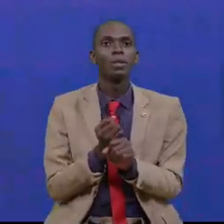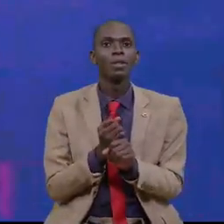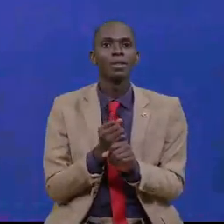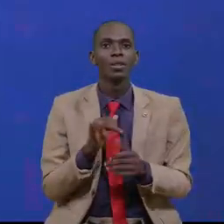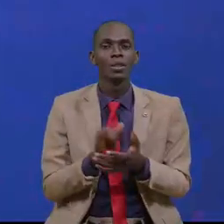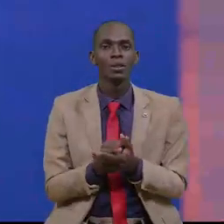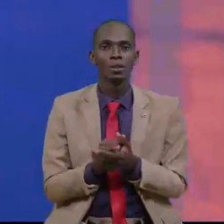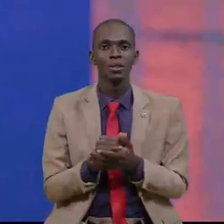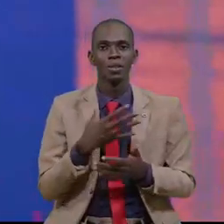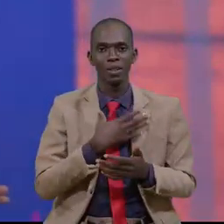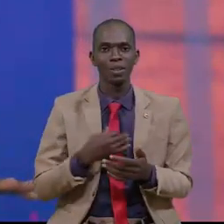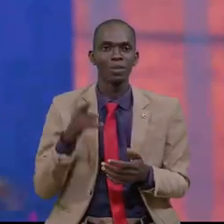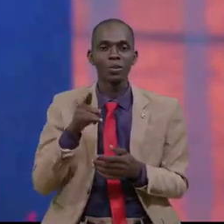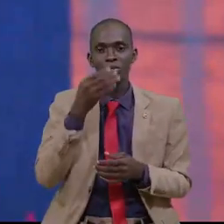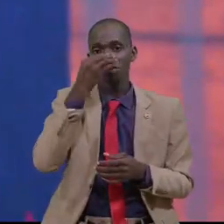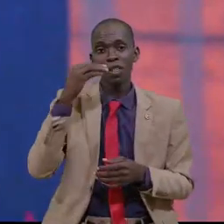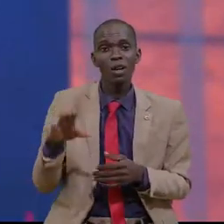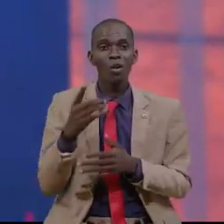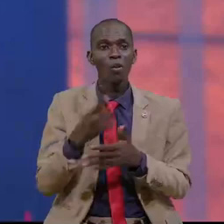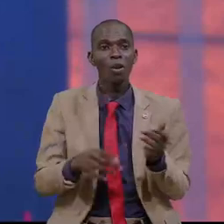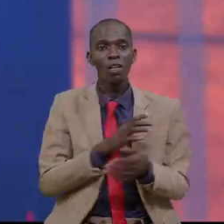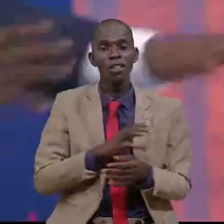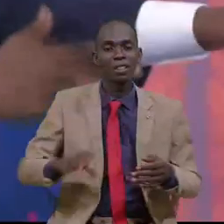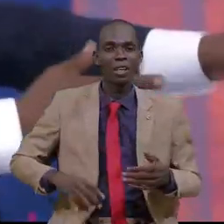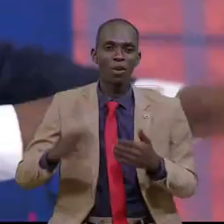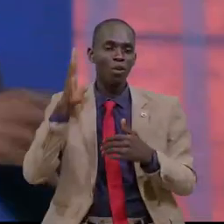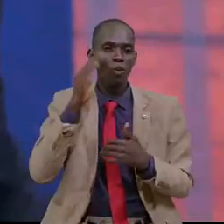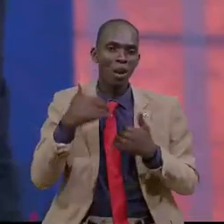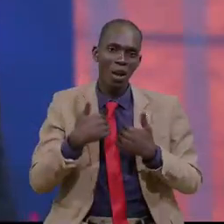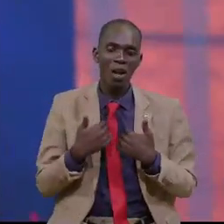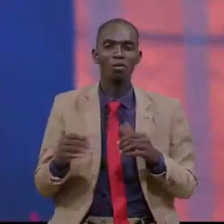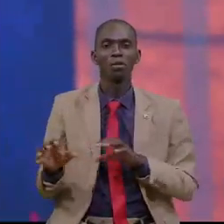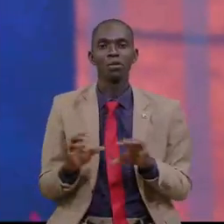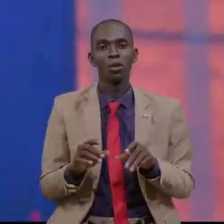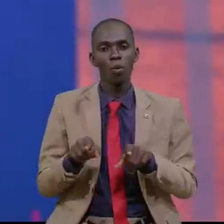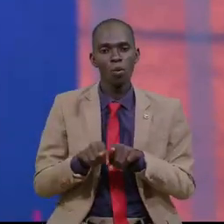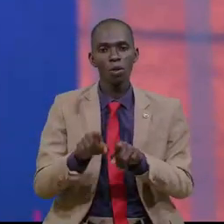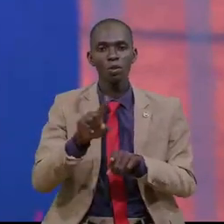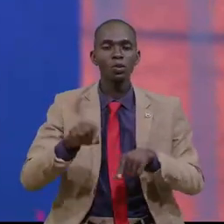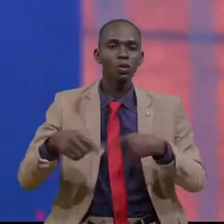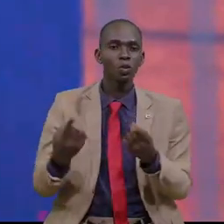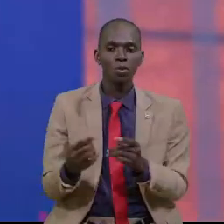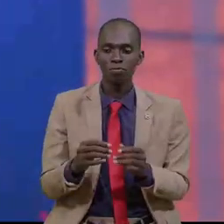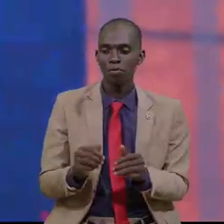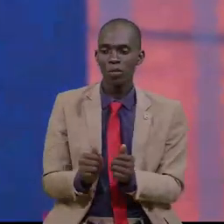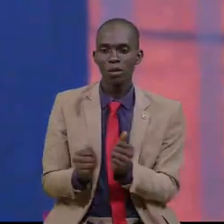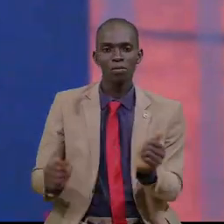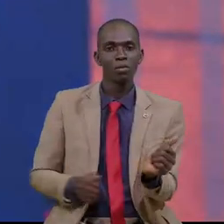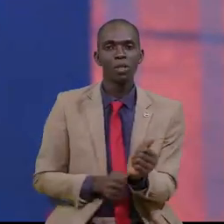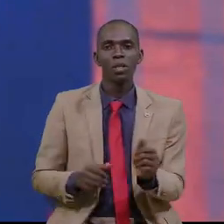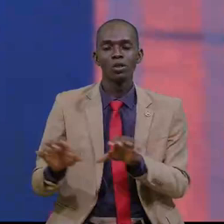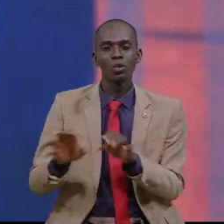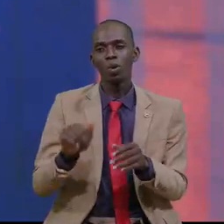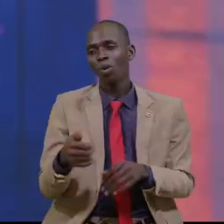salut. Tu négliges sa puissance. Tu négliges ce que Christ devrait faire. Pendant que tu te mets de côté et tu